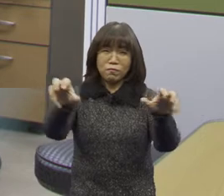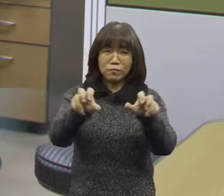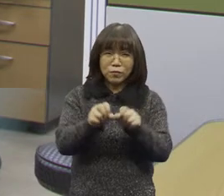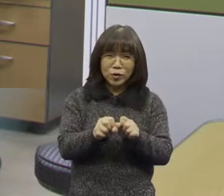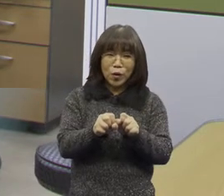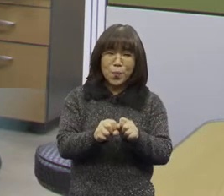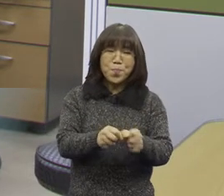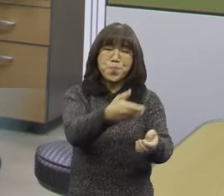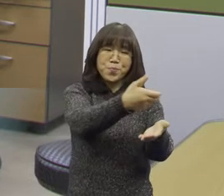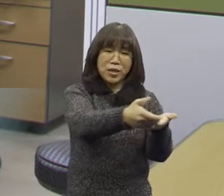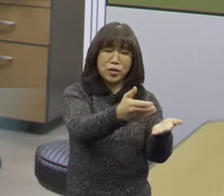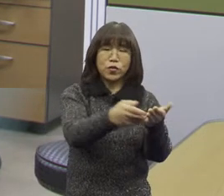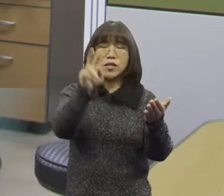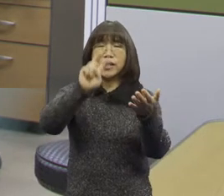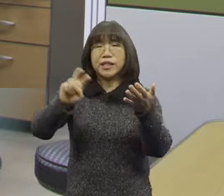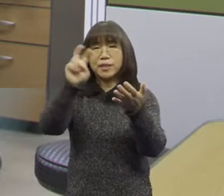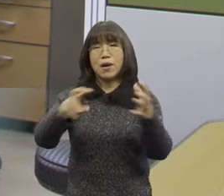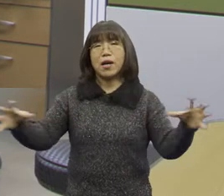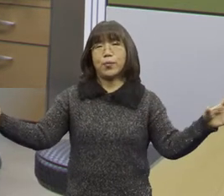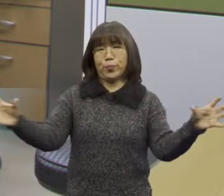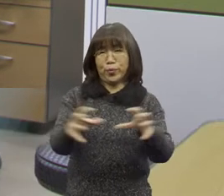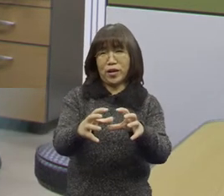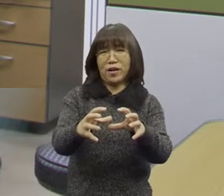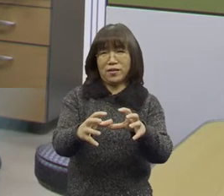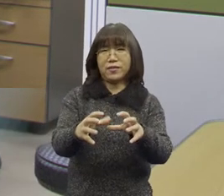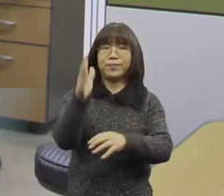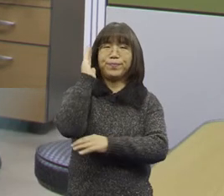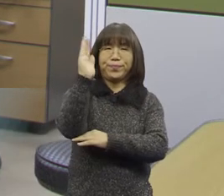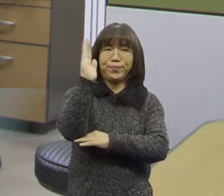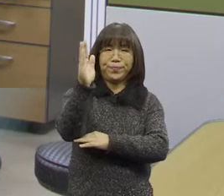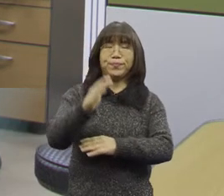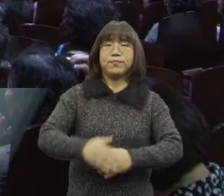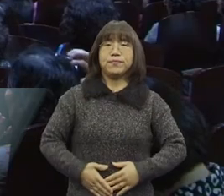함께하는 미술과 음악을 융합한 인문학 강연입니다.